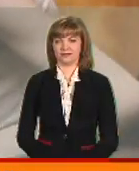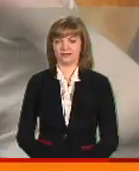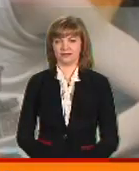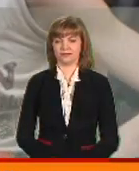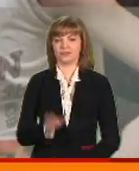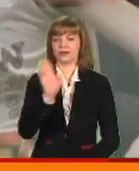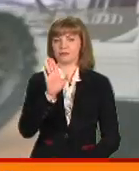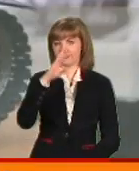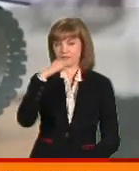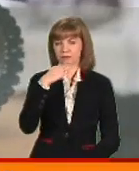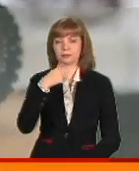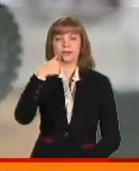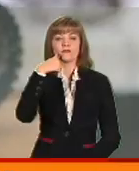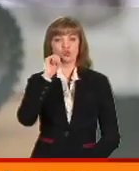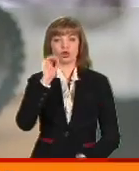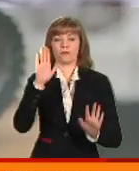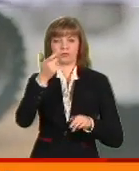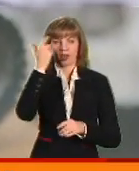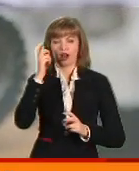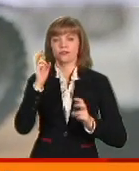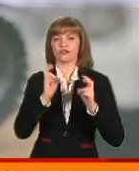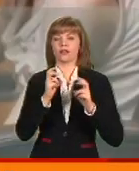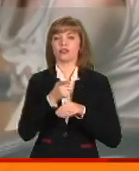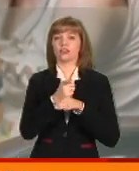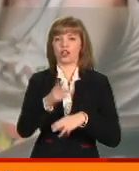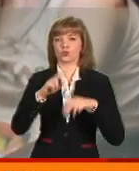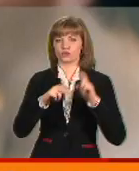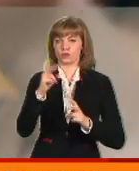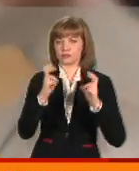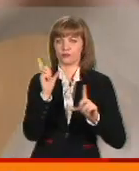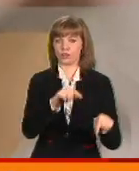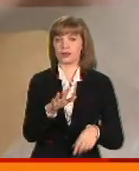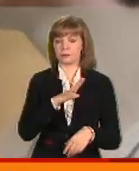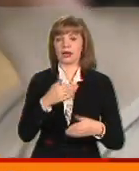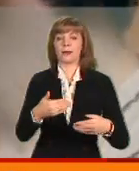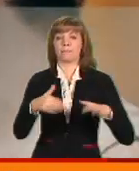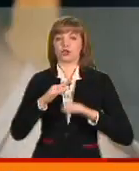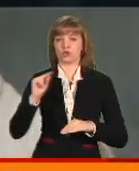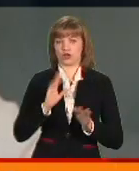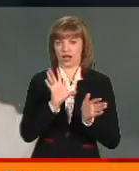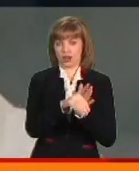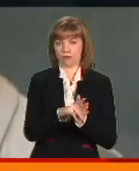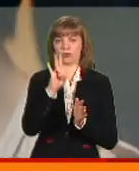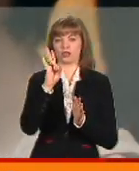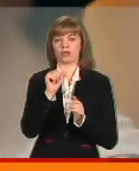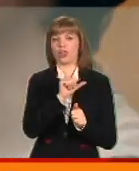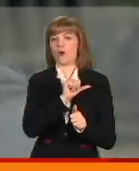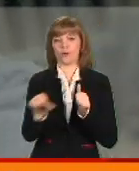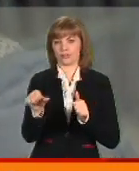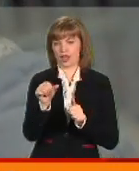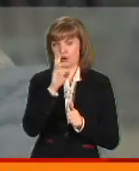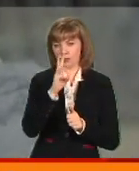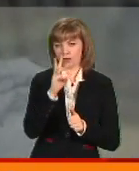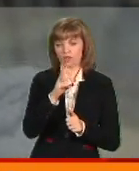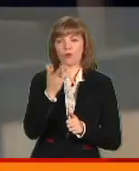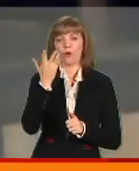Алло, привет, па. Вчера на Харьковском танкостроительном заводе были. Предложили работать у них на отдельную плату,